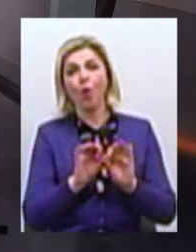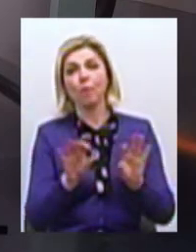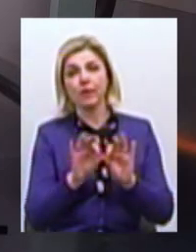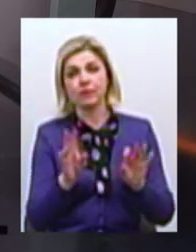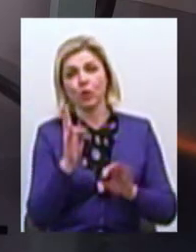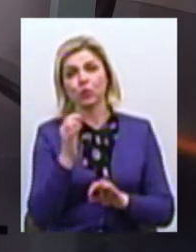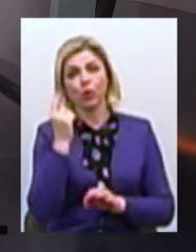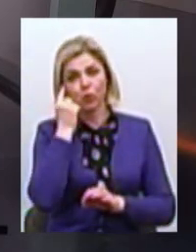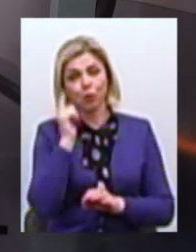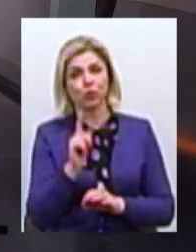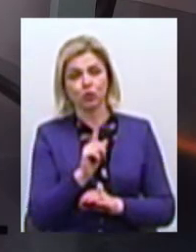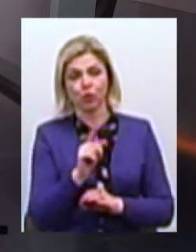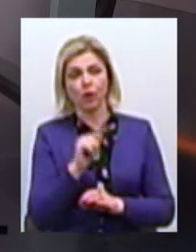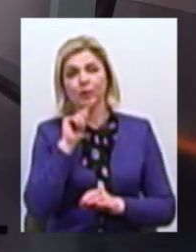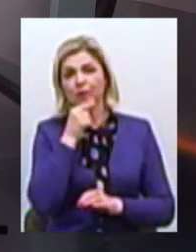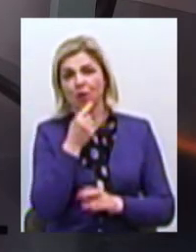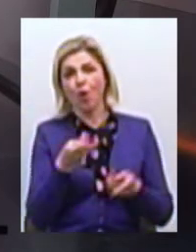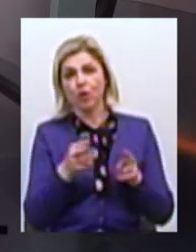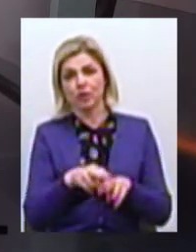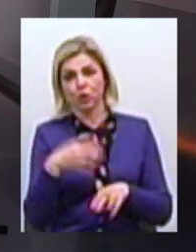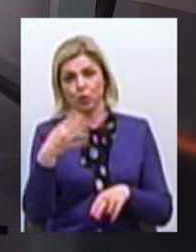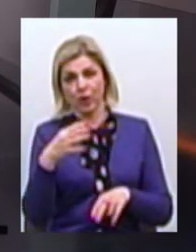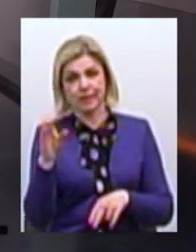думаю, что мы не впишемся уже в эти оставшиеся 40 секунд.